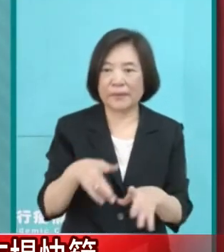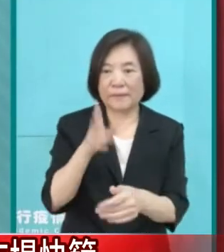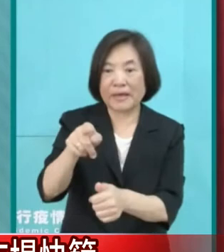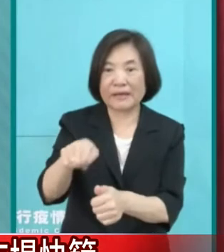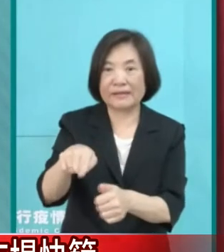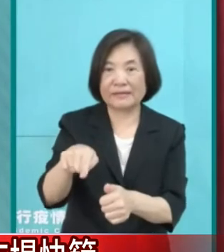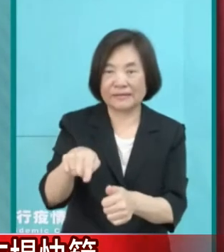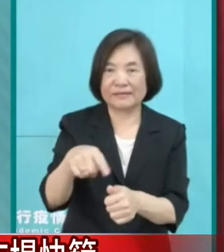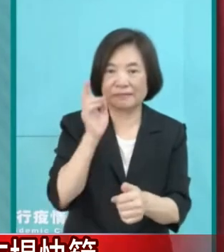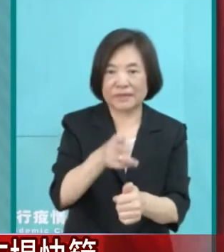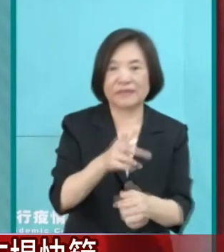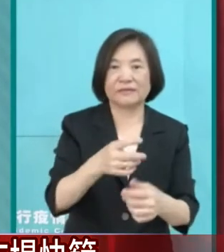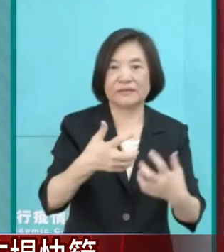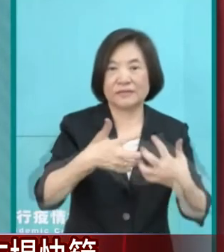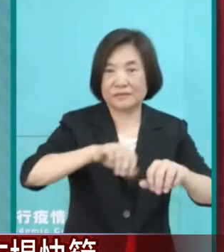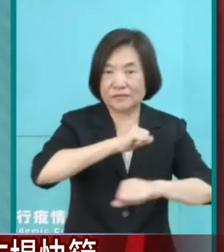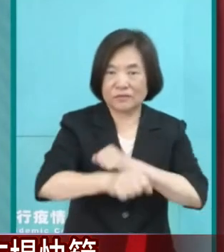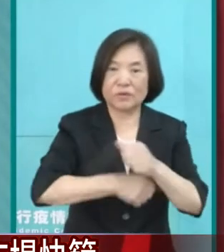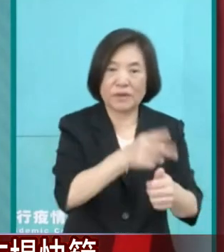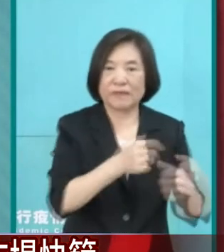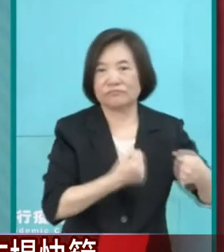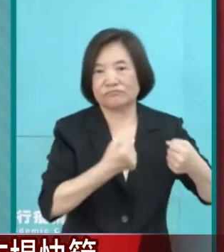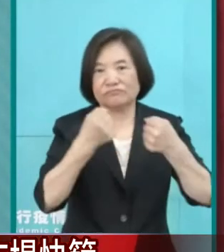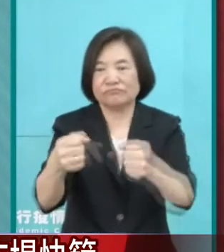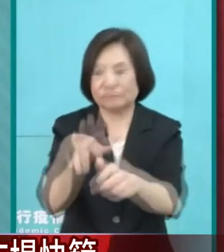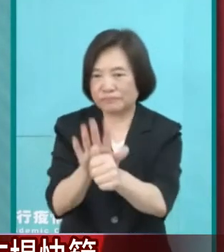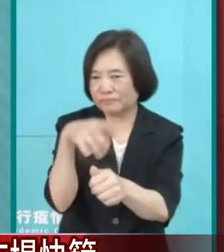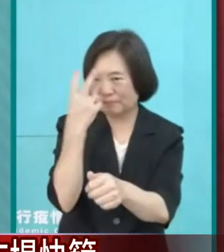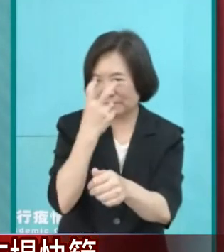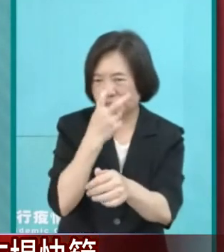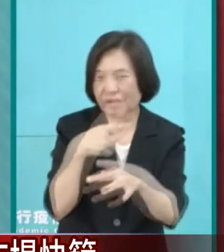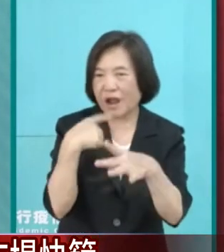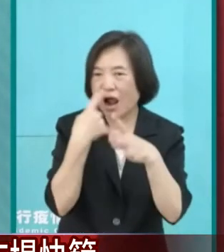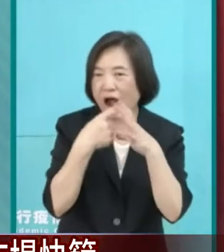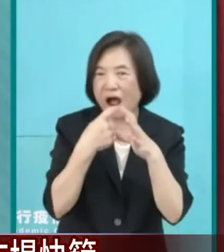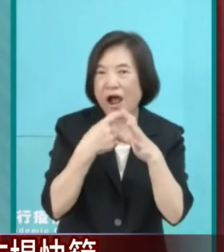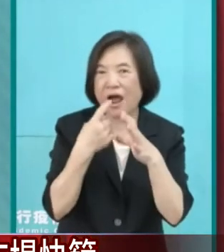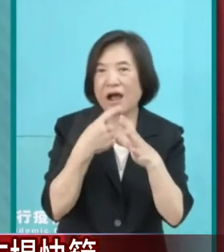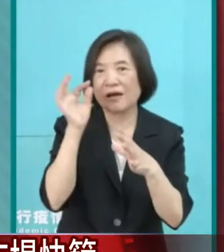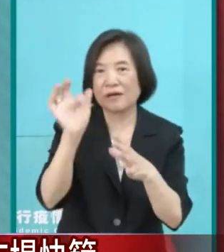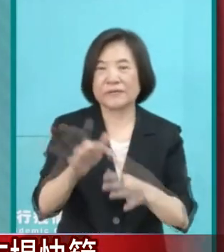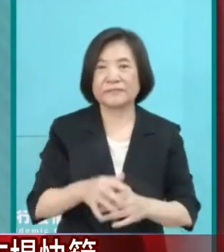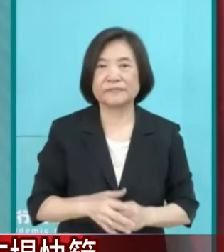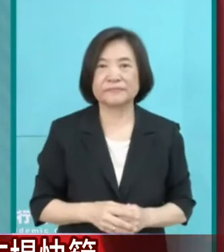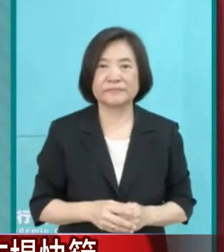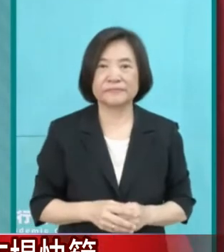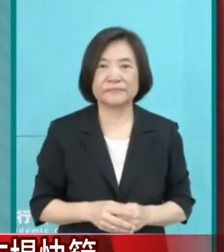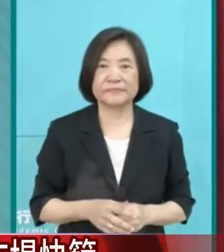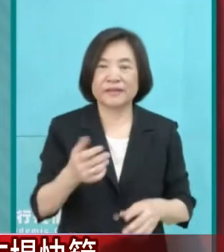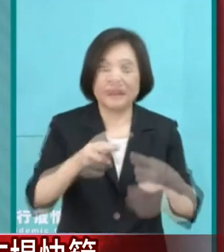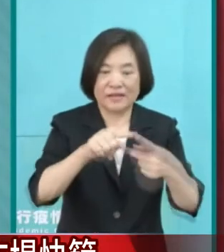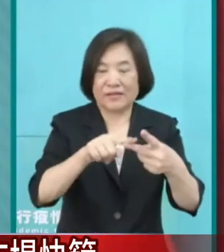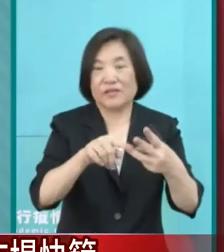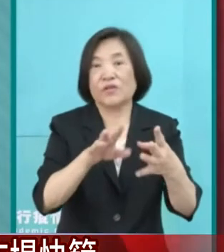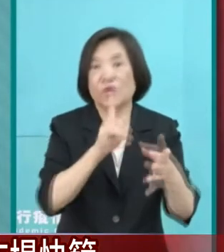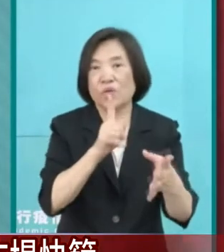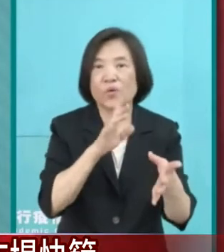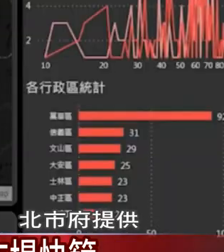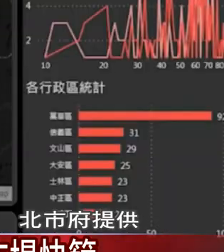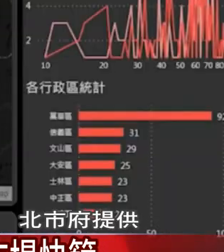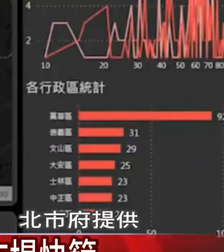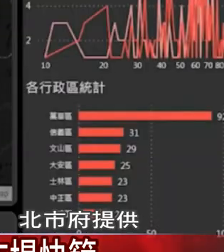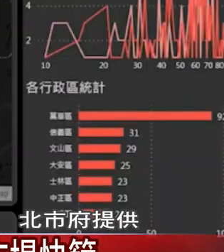出了所谓的机动快筛队，根据刚才三个这个精准而简易的标准来做定点的打